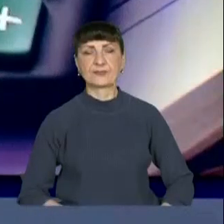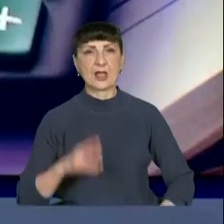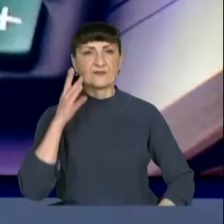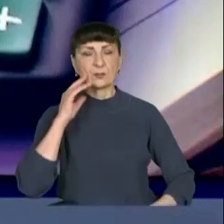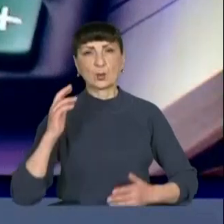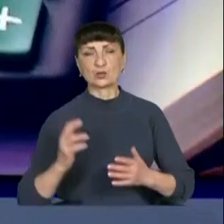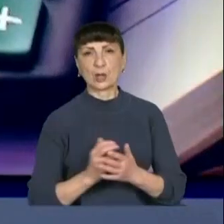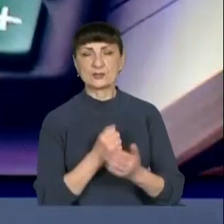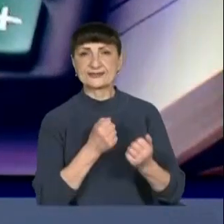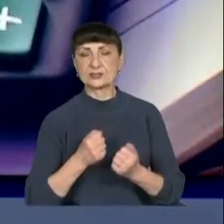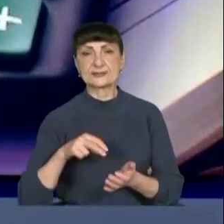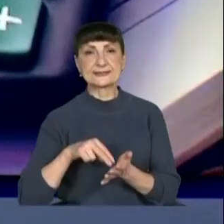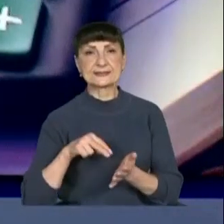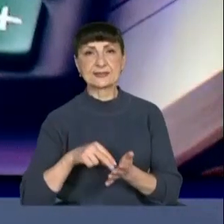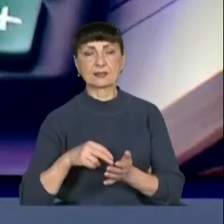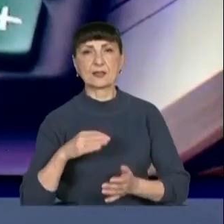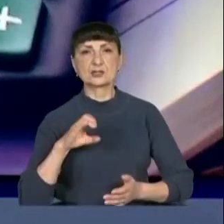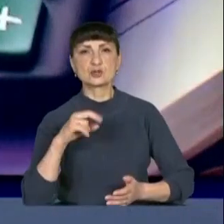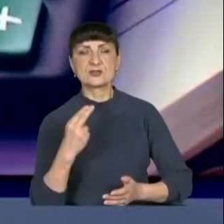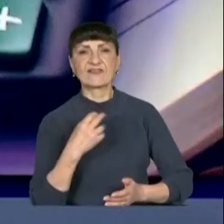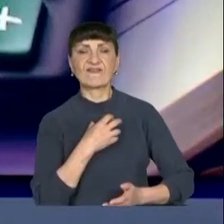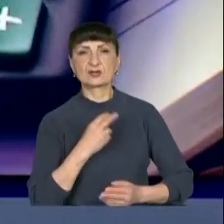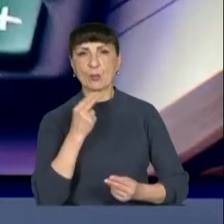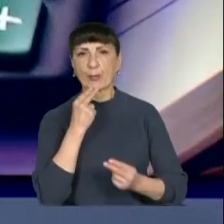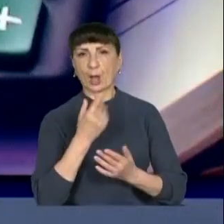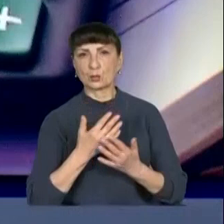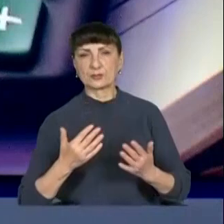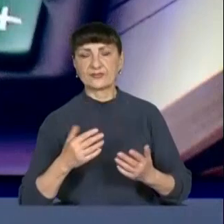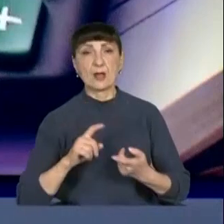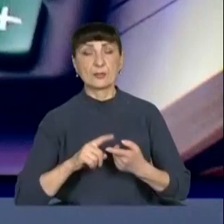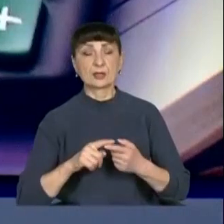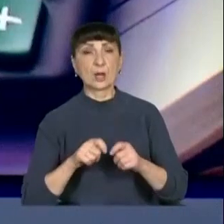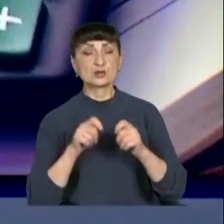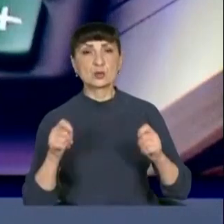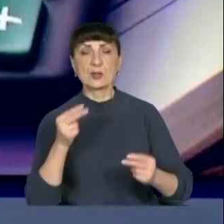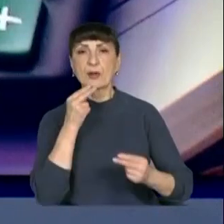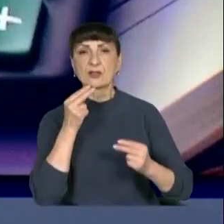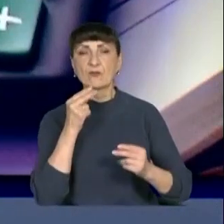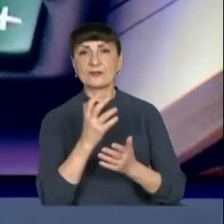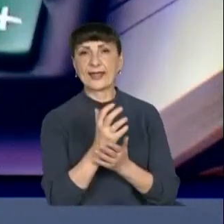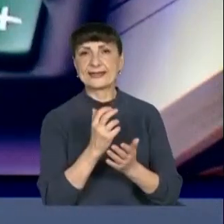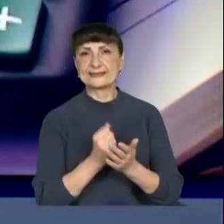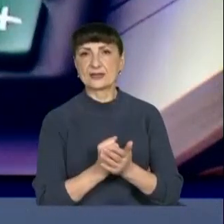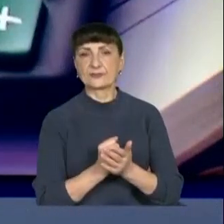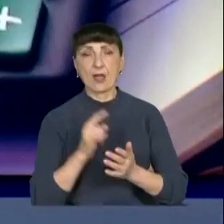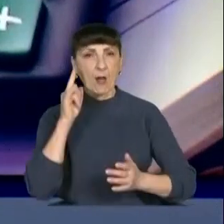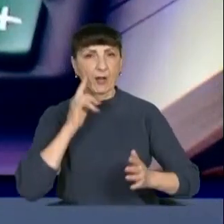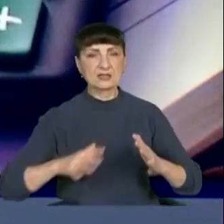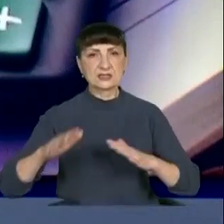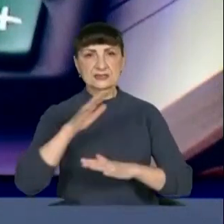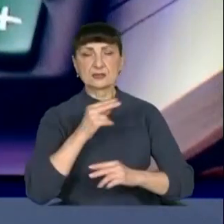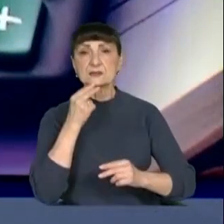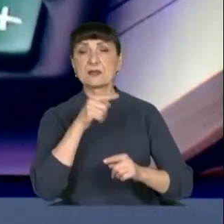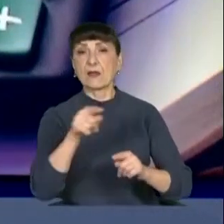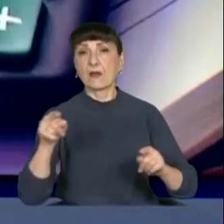В Алматы удалось держать рост цен на социально значимые продукты. Все благодаря созданным продовольственным резервам. А вот по стране цены на